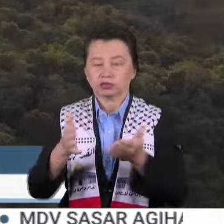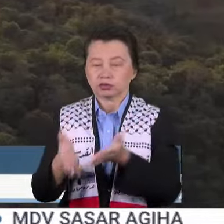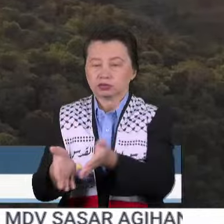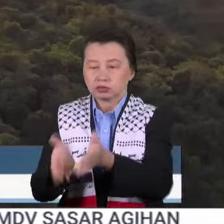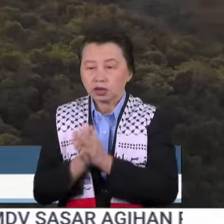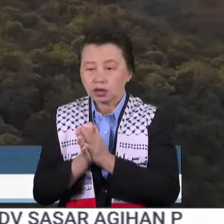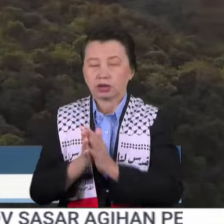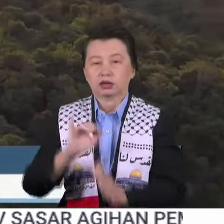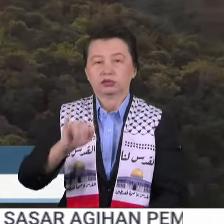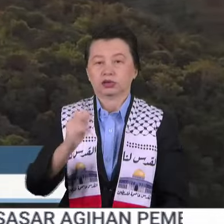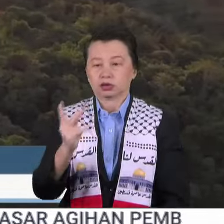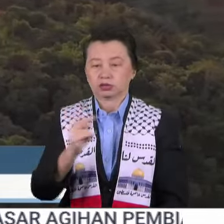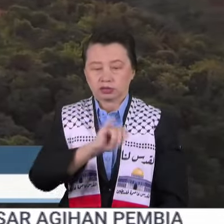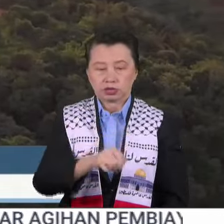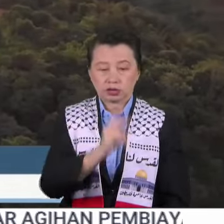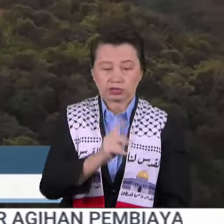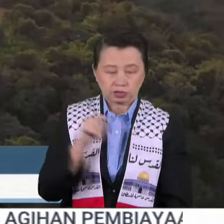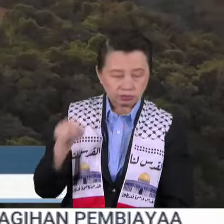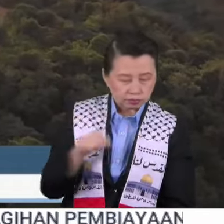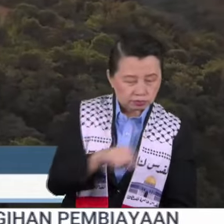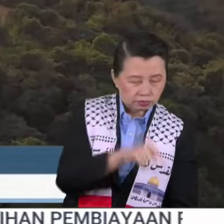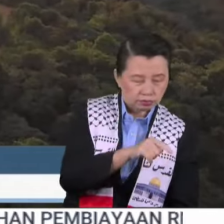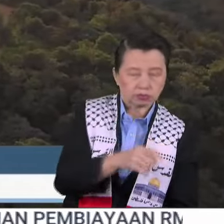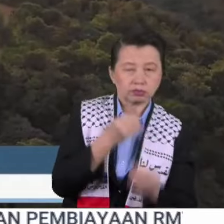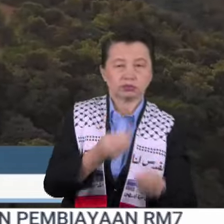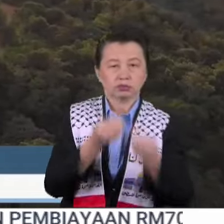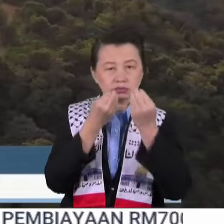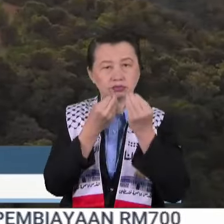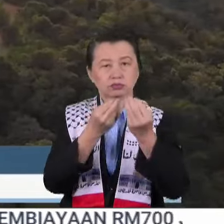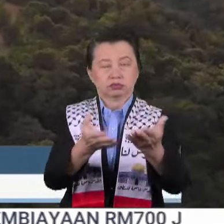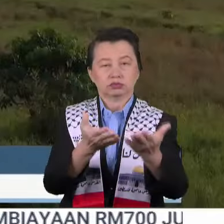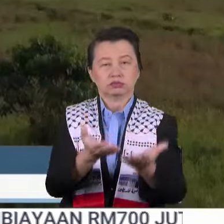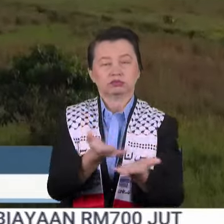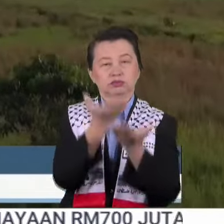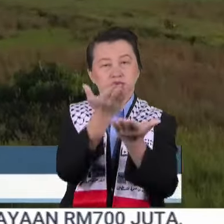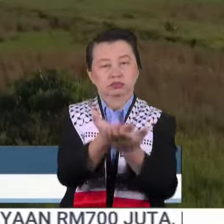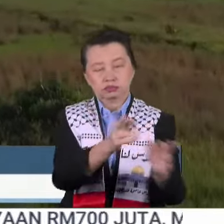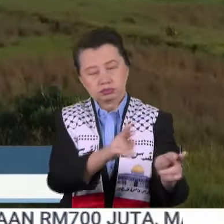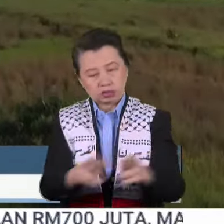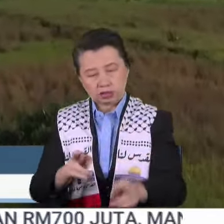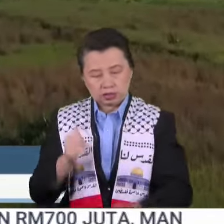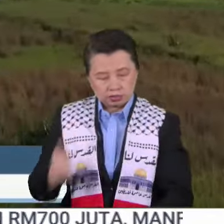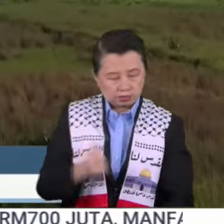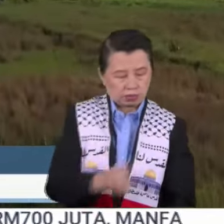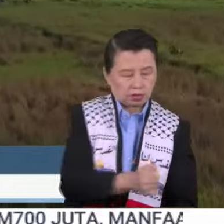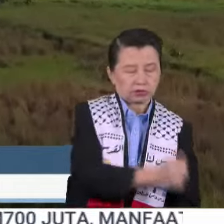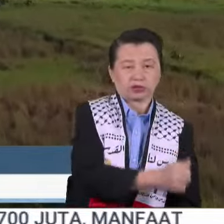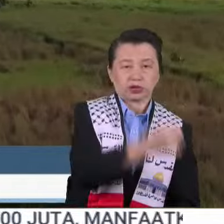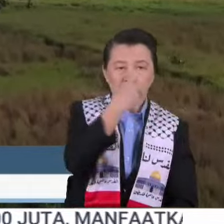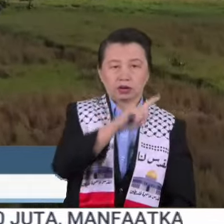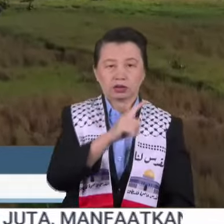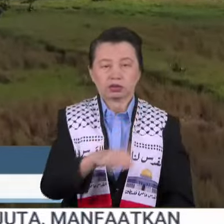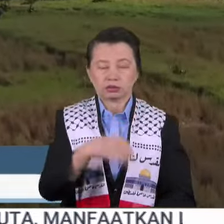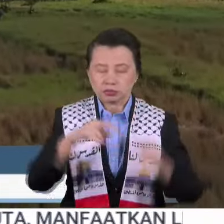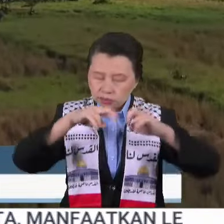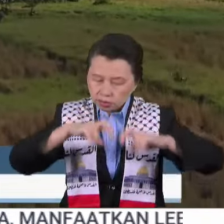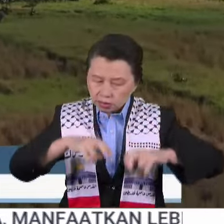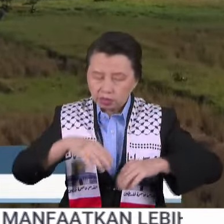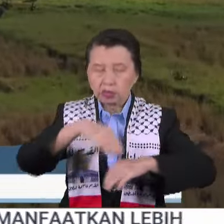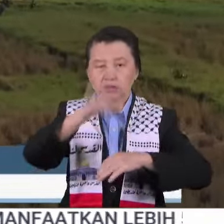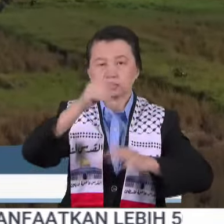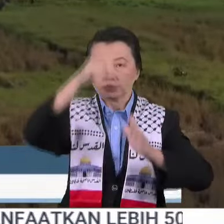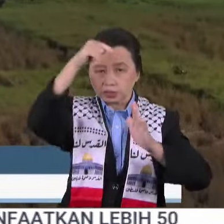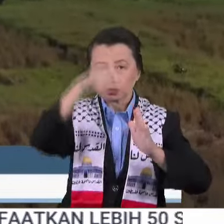menggesa jawatan kuasa berkenaan mengemukakan rancangan serta cadangan masing-masing untuk dikaji secara